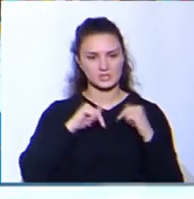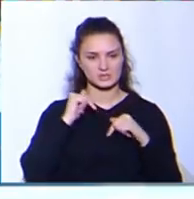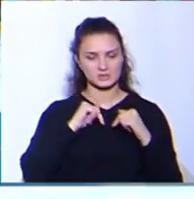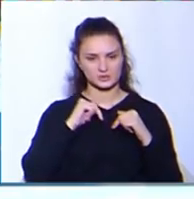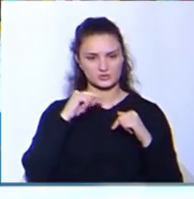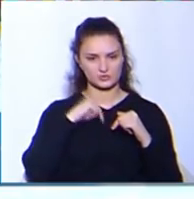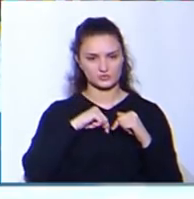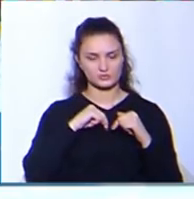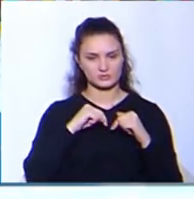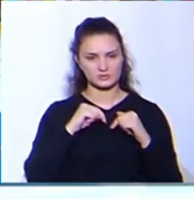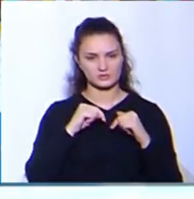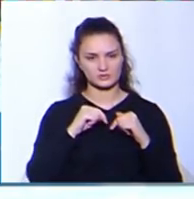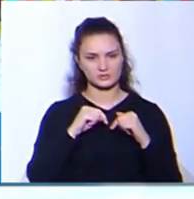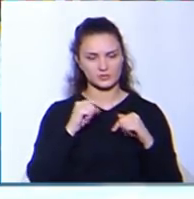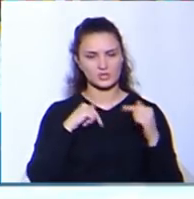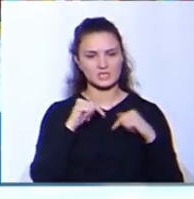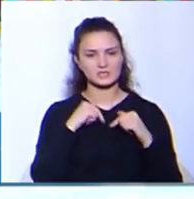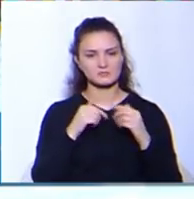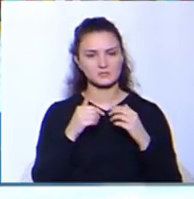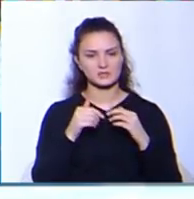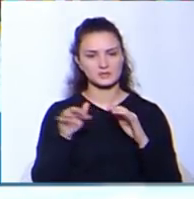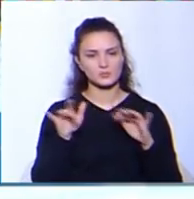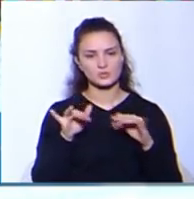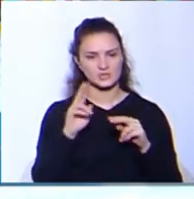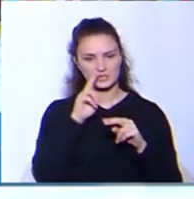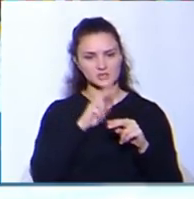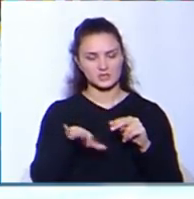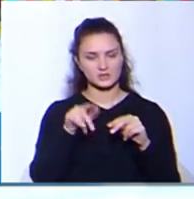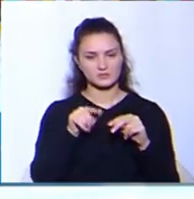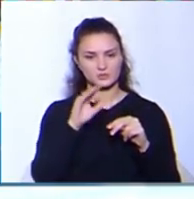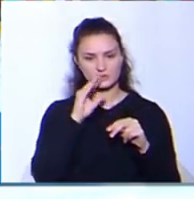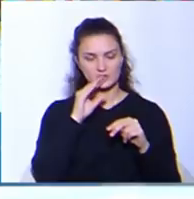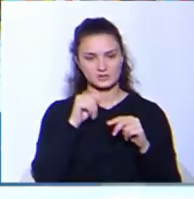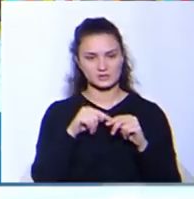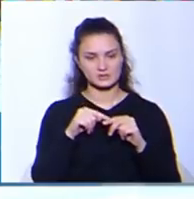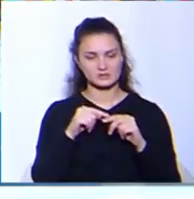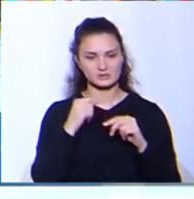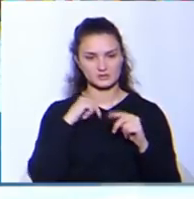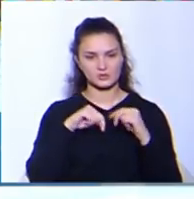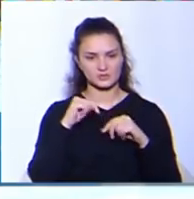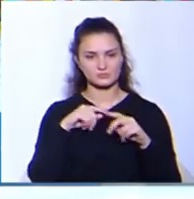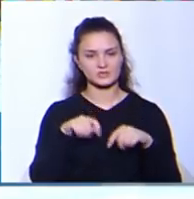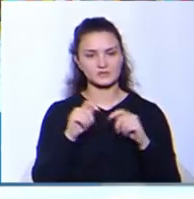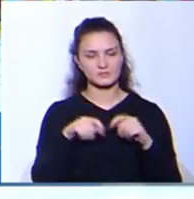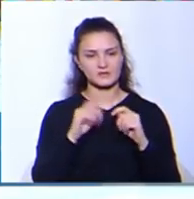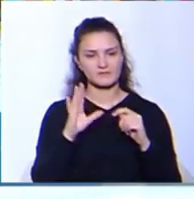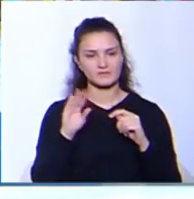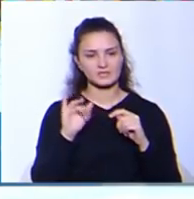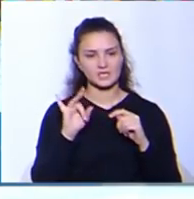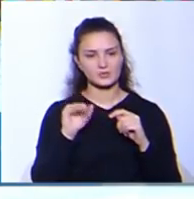იზრდება, ავტორეგულაციის ფუნქციას კარგავს ორგანიზმი. და აქედან გამომდინარე, როდესაც ის კარგავს ავტორეგულაციას, ირღვევა ვიტალური